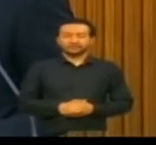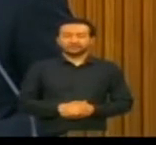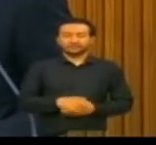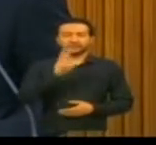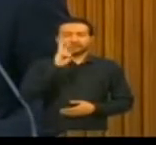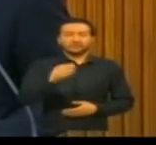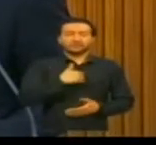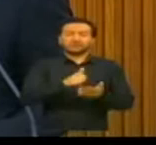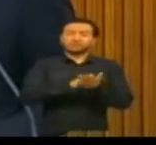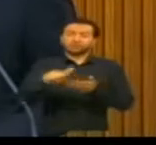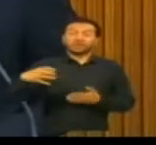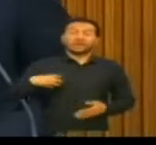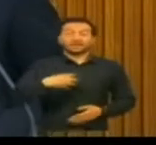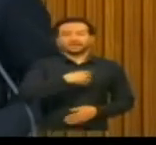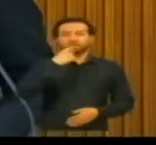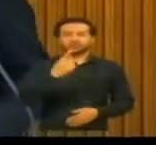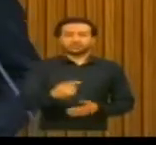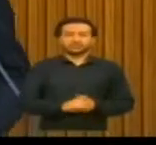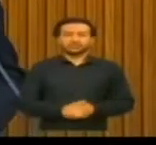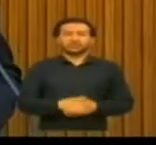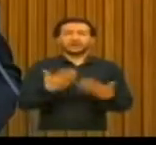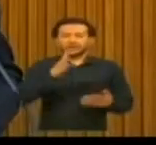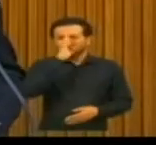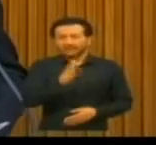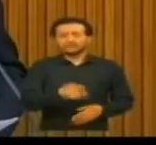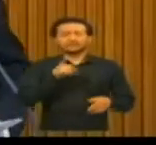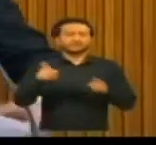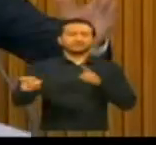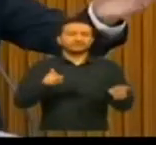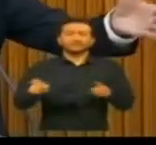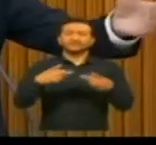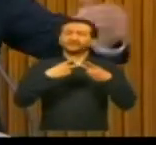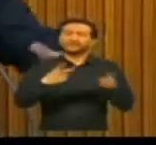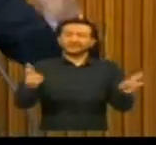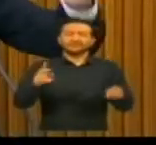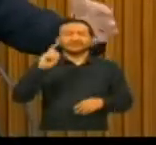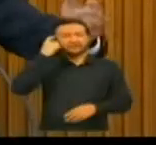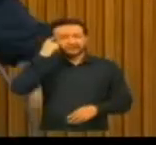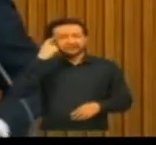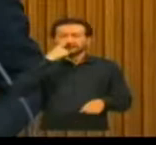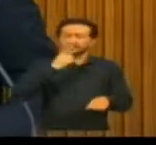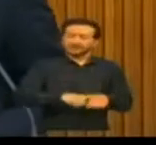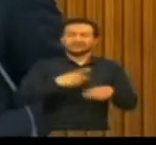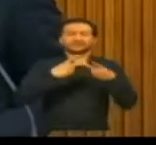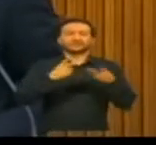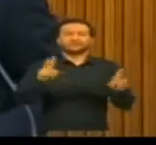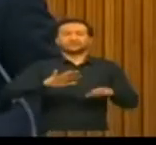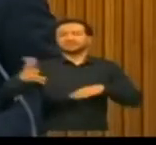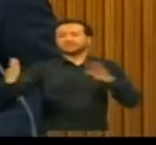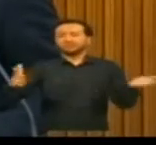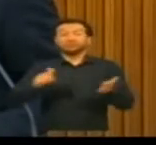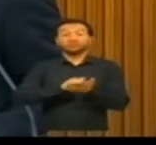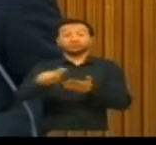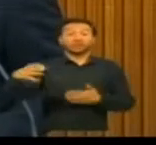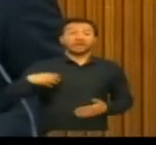Bakın ben bütün annelere sesleniyorum. Hangi partiden olursa, hangi kimlikten, hangi inançtan olursa olsun bütün